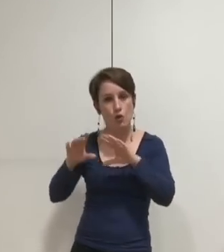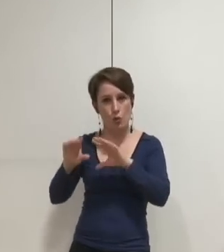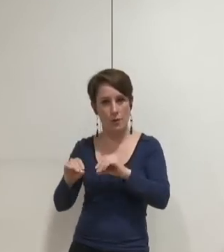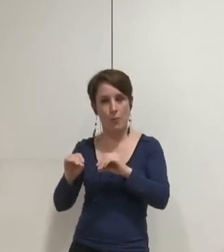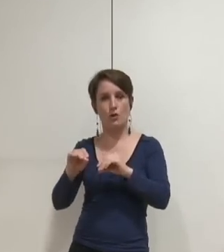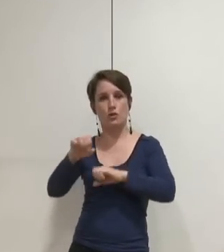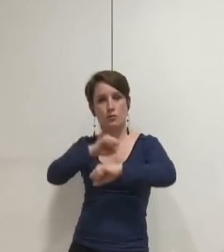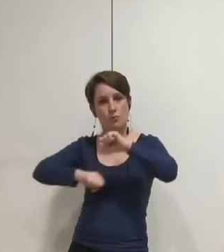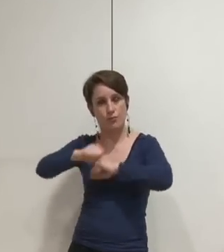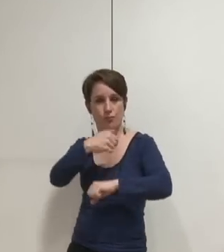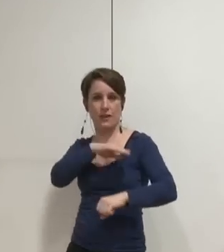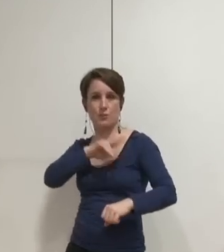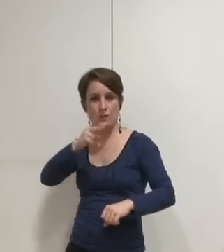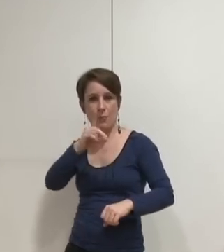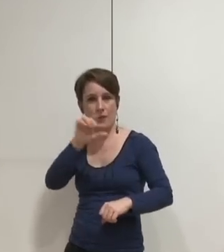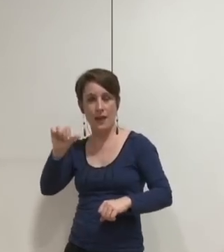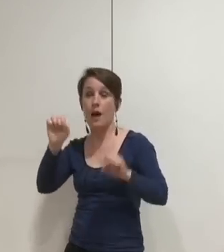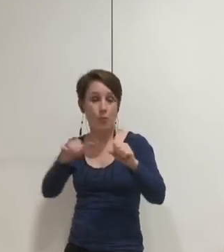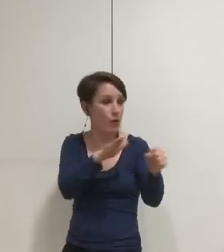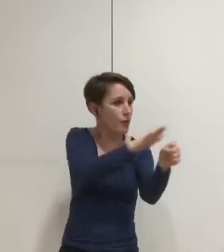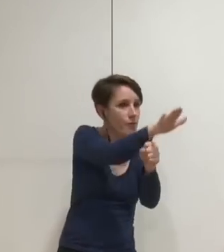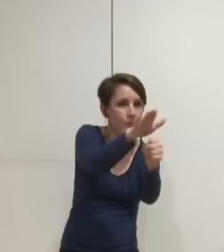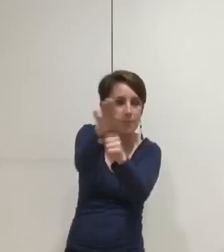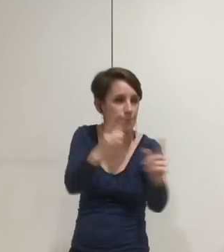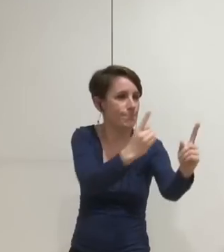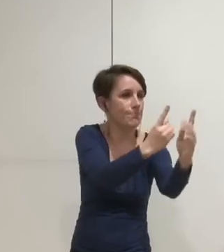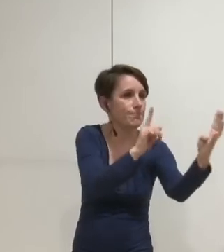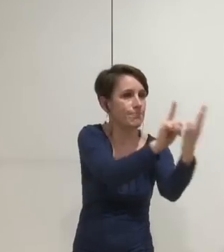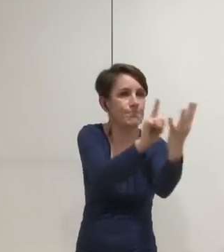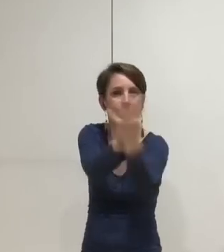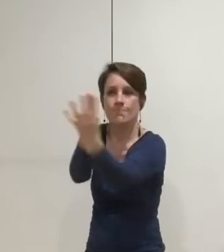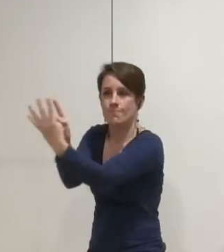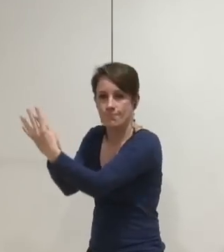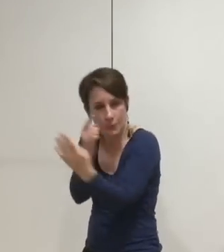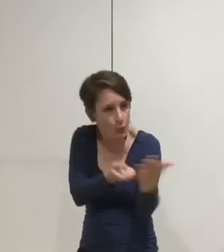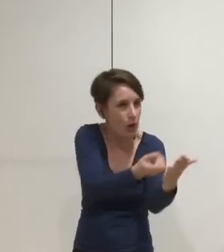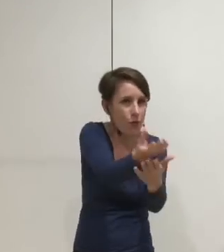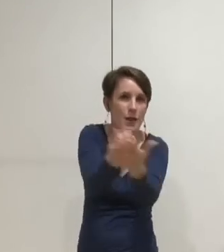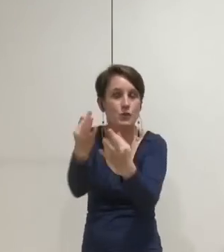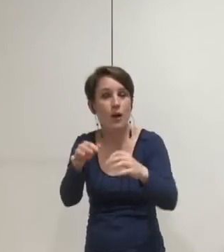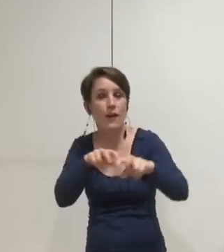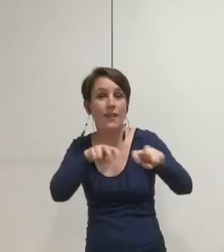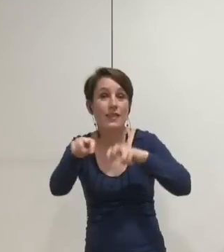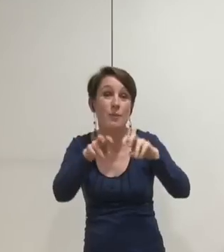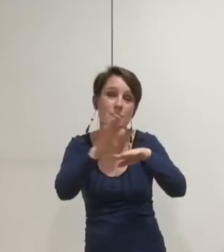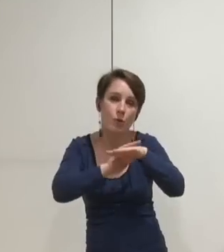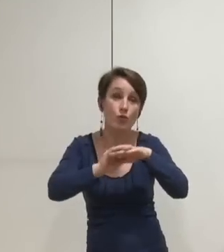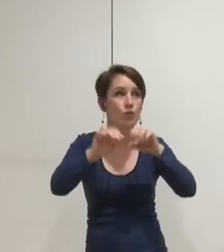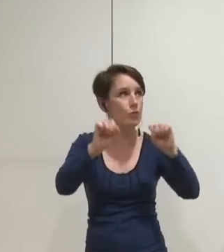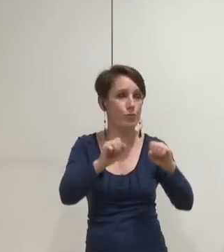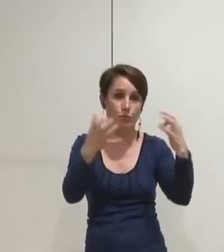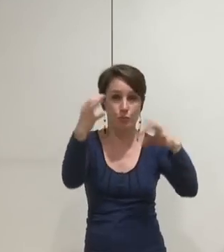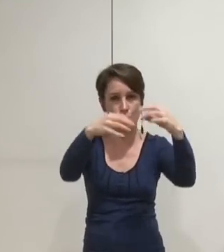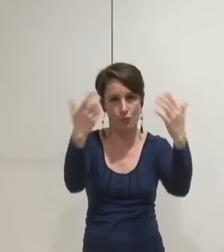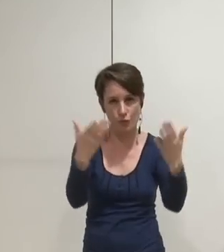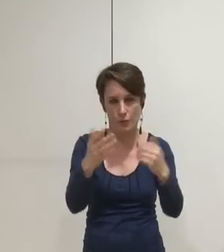agents et les sensibiliser sur les différents modes de déplacement qu'il peut exister de manière un petit peu plus large et